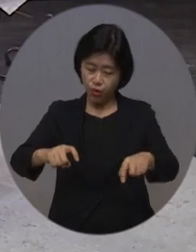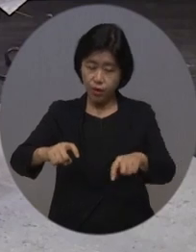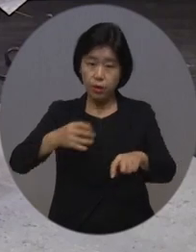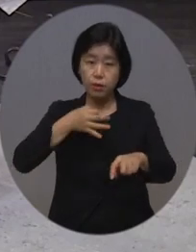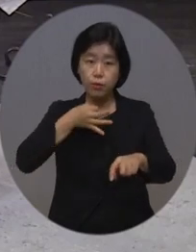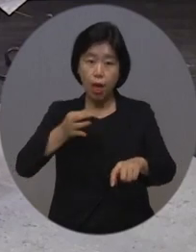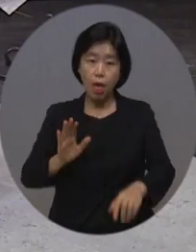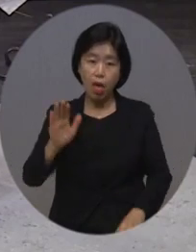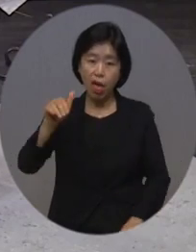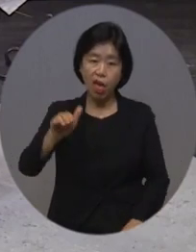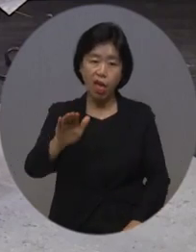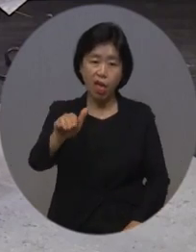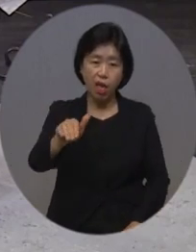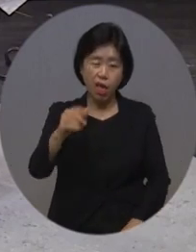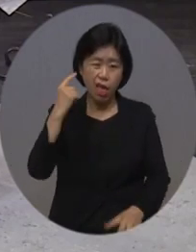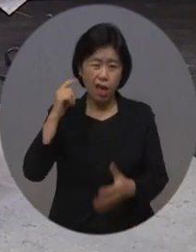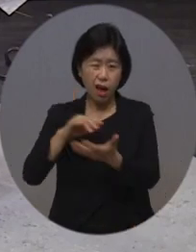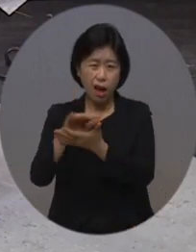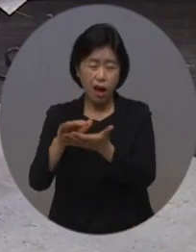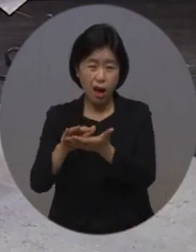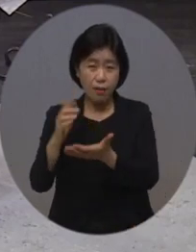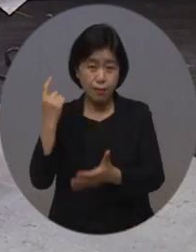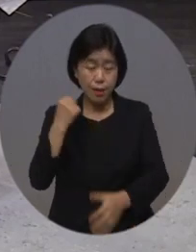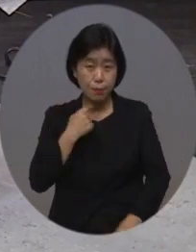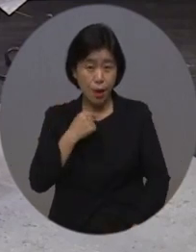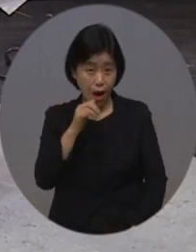잡음과 튀는 소리는 무엇일까요?